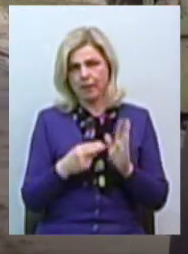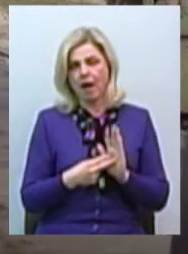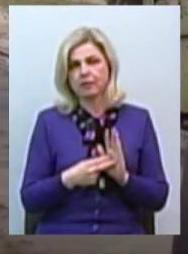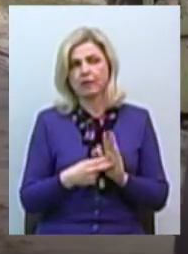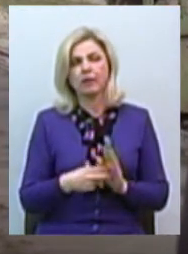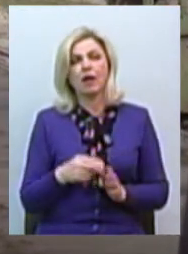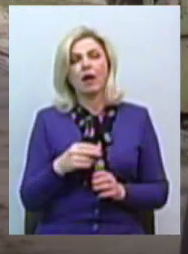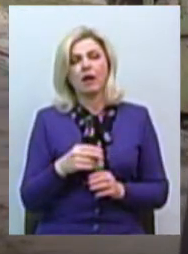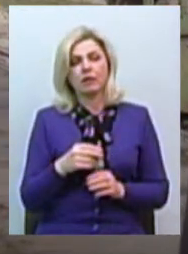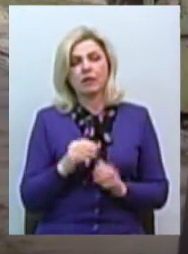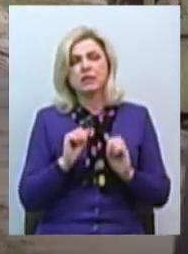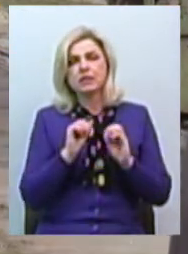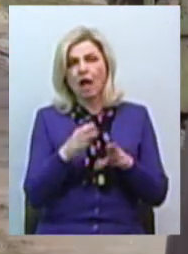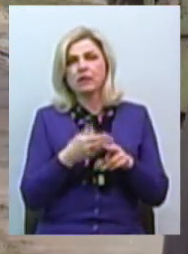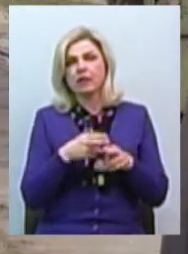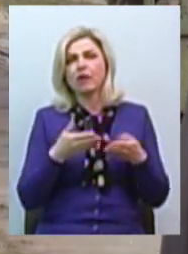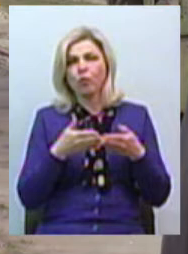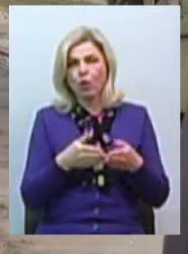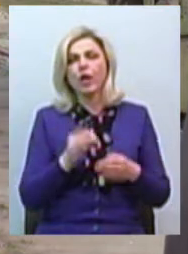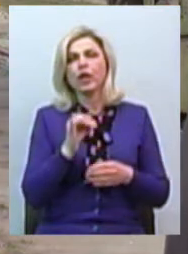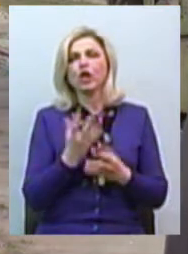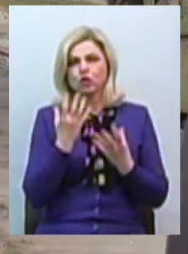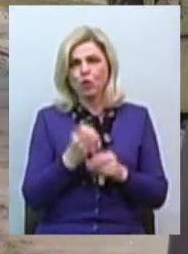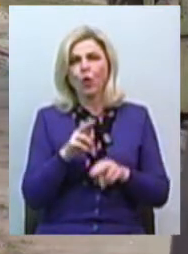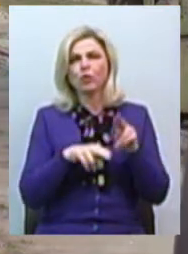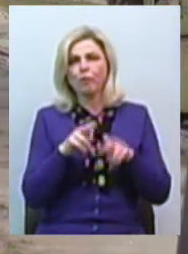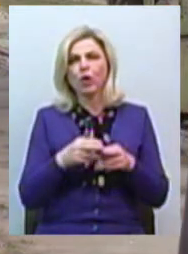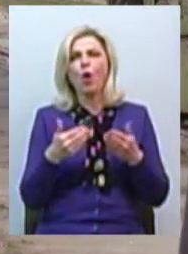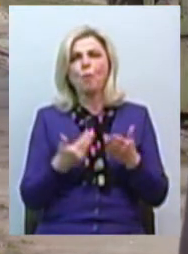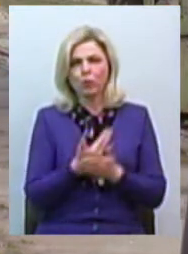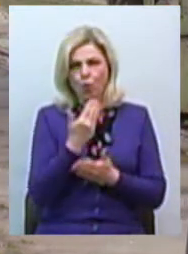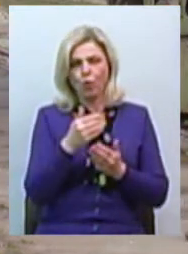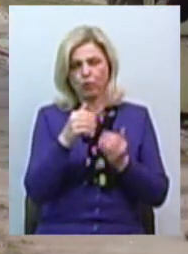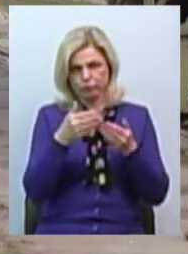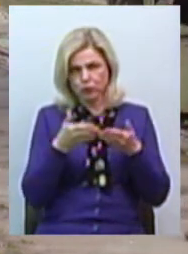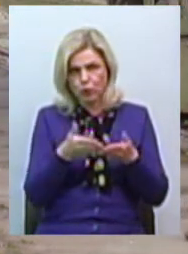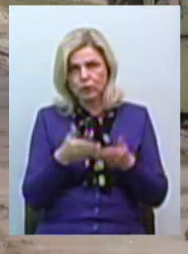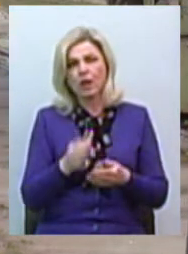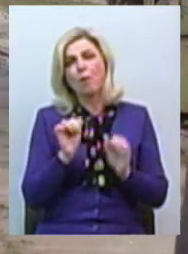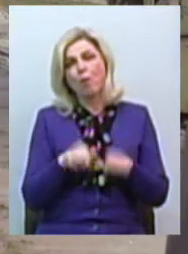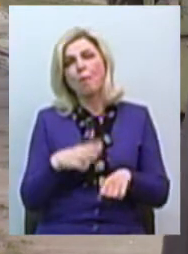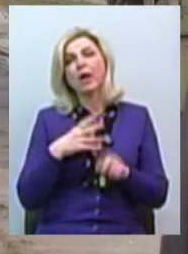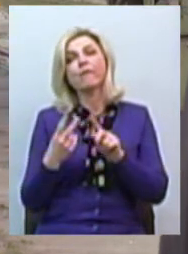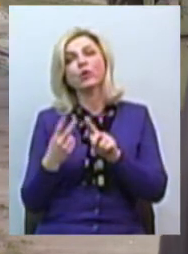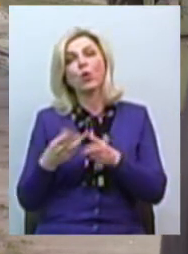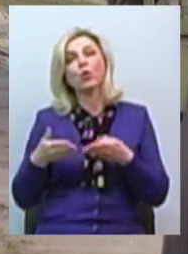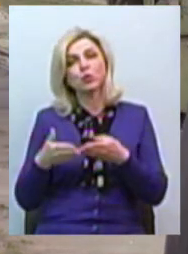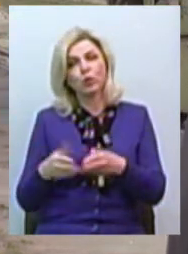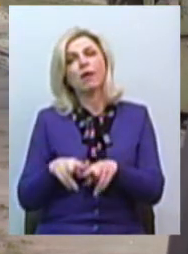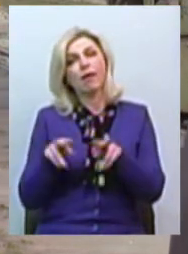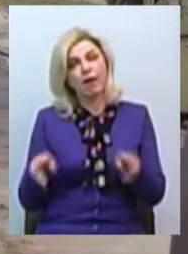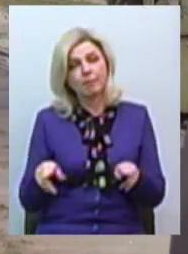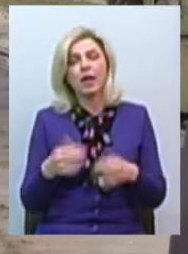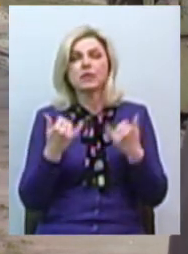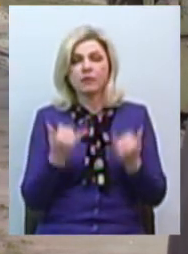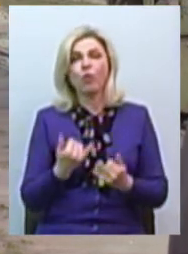плани: здати в експлуатацію, добудувати повнокомплектне судно проєкту «Буг». Можливо, візьмемося за друге судно цієї ж серії. Сьогодні